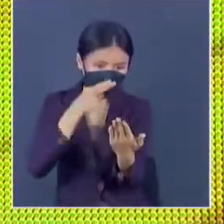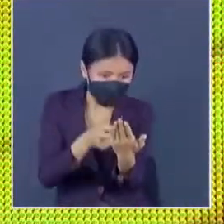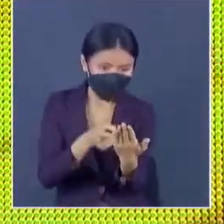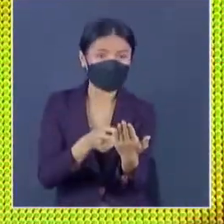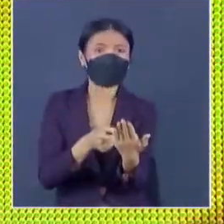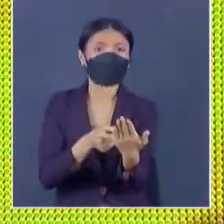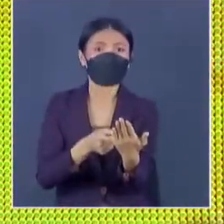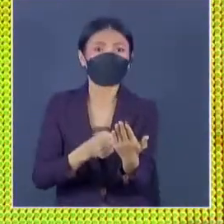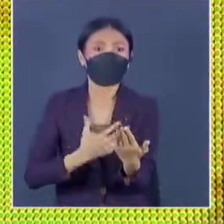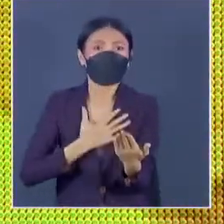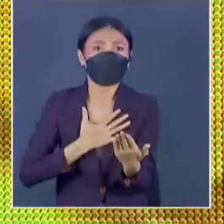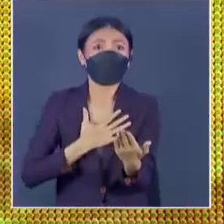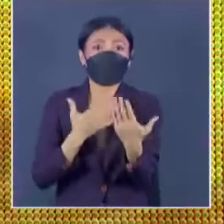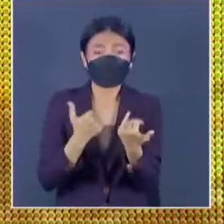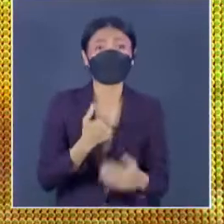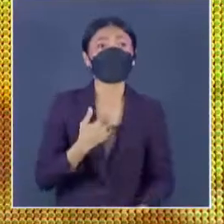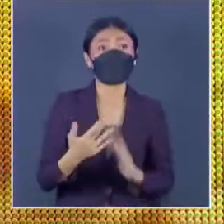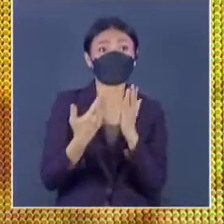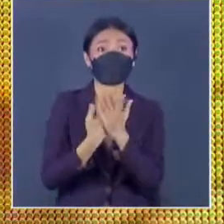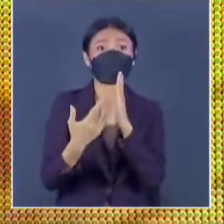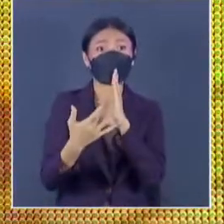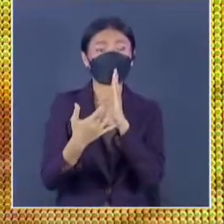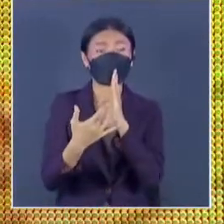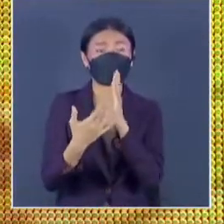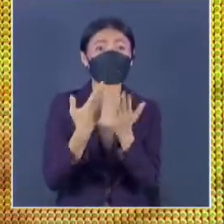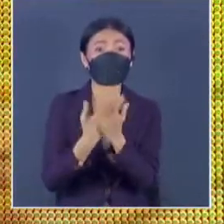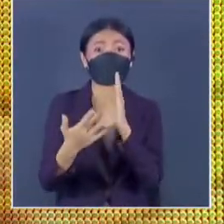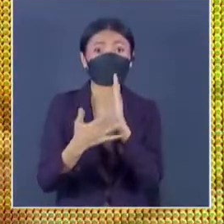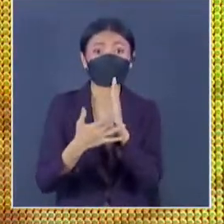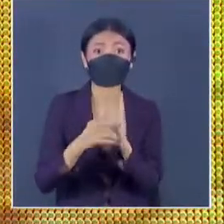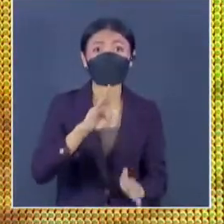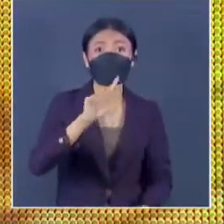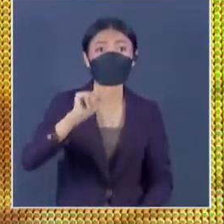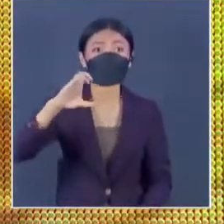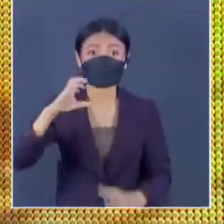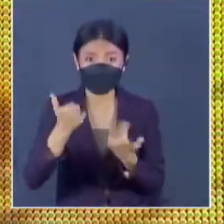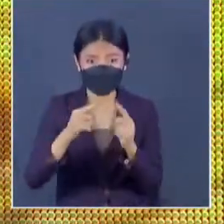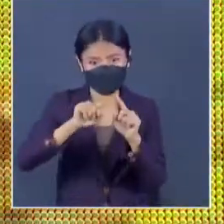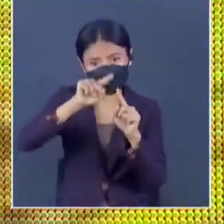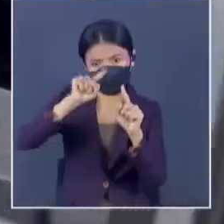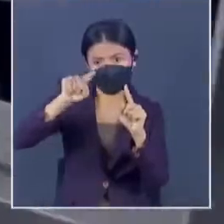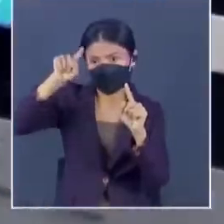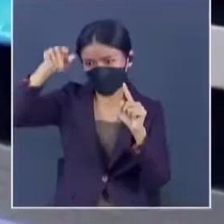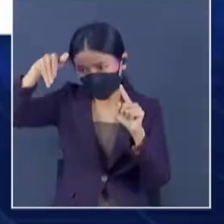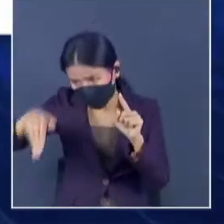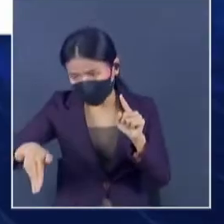ล่าสุดบิตคอยน์ร่วงลงต่อเนื่องนะฮะหลุดระดับ 40,000 ดอลลาร์แล้วค่ะ